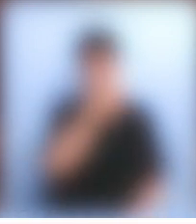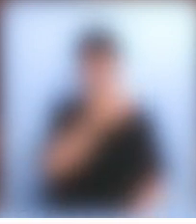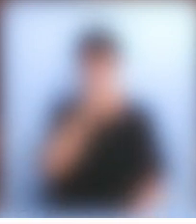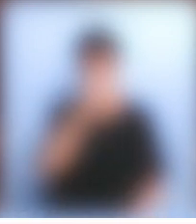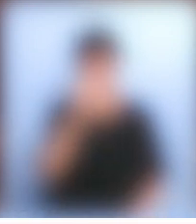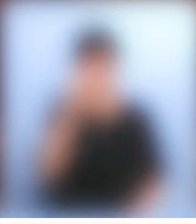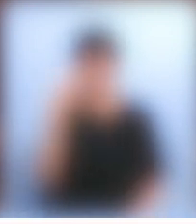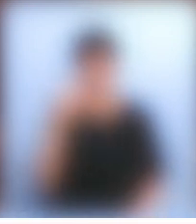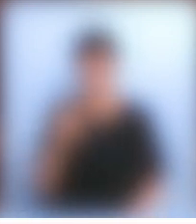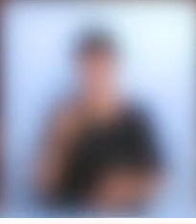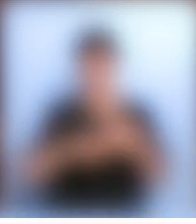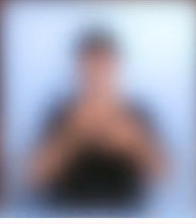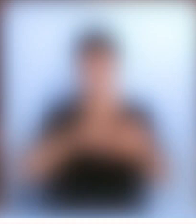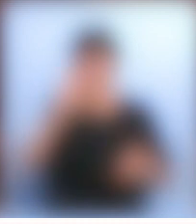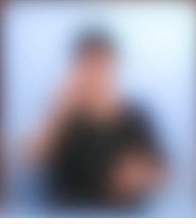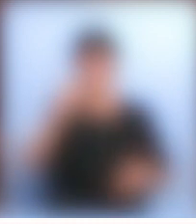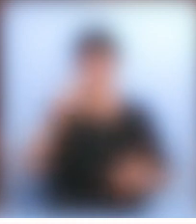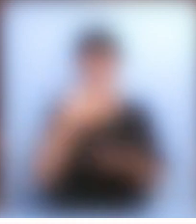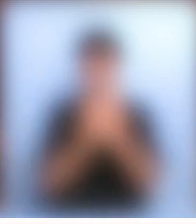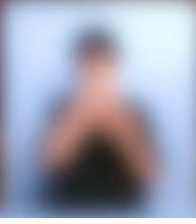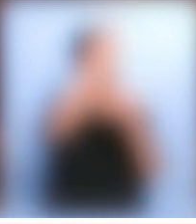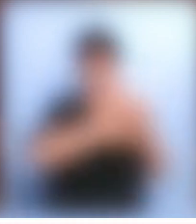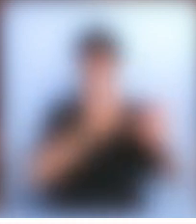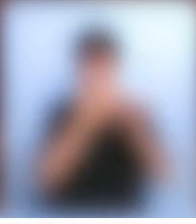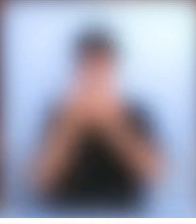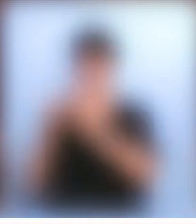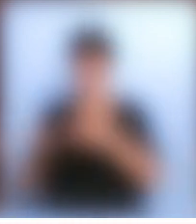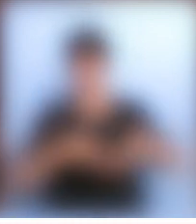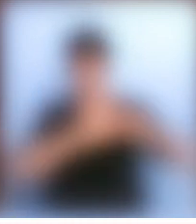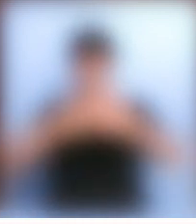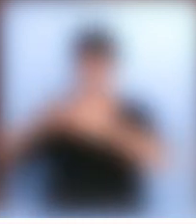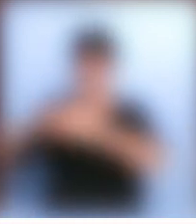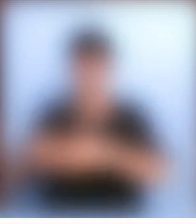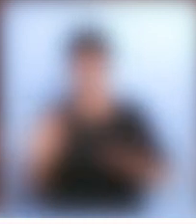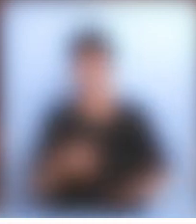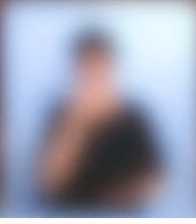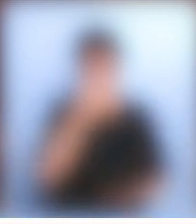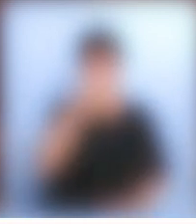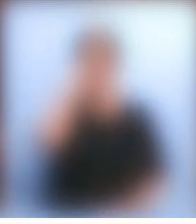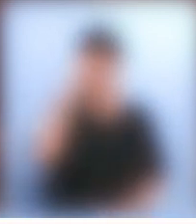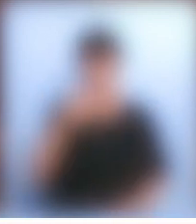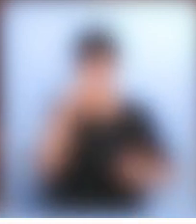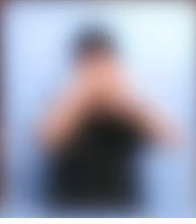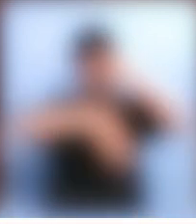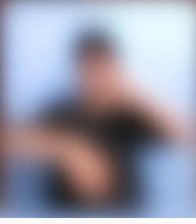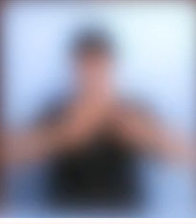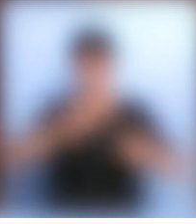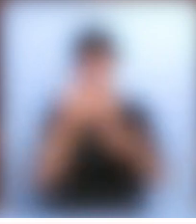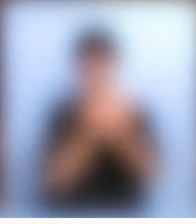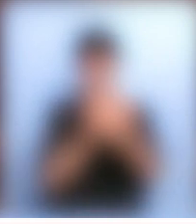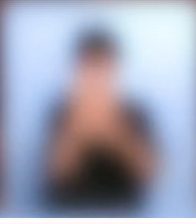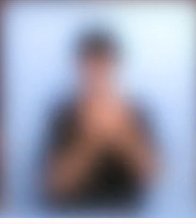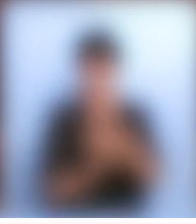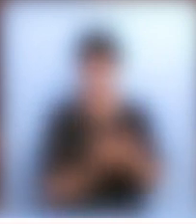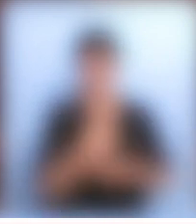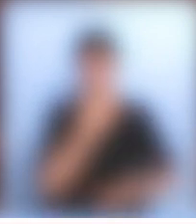了 McKinsey 嚟做 review， 才有咁多嘅政策局嘅啫。其實到而家特區政府本身嘅架構都應該檢討噶啦，